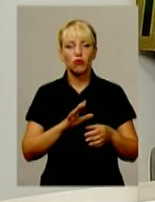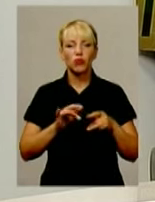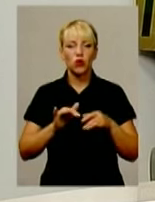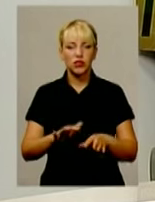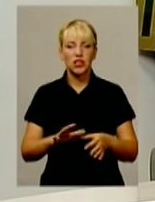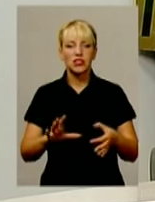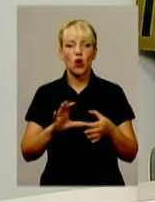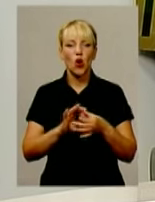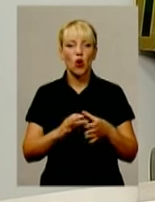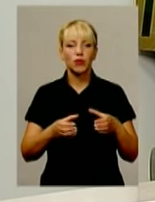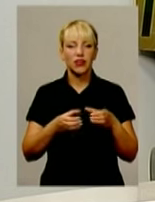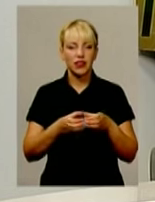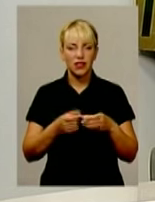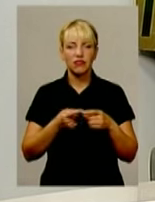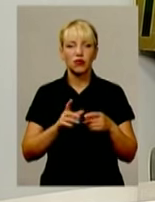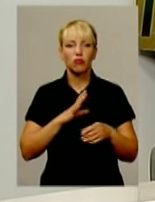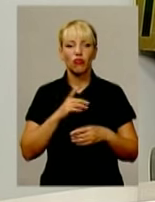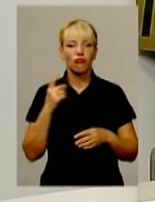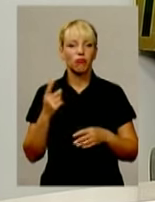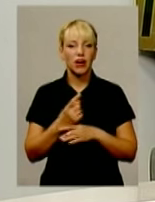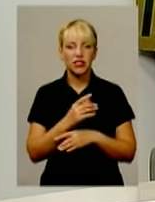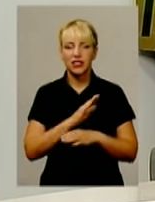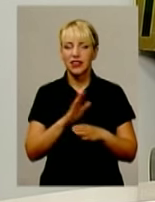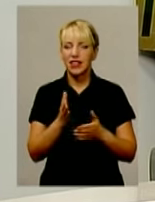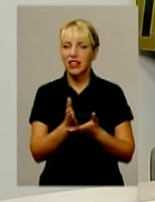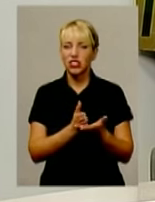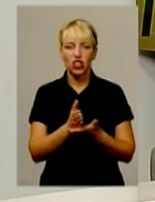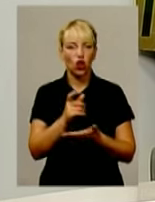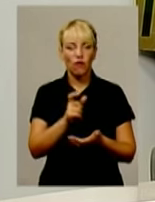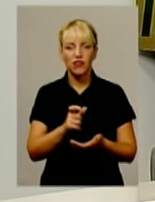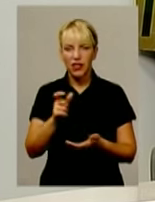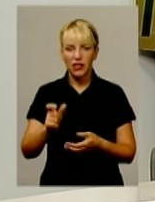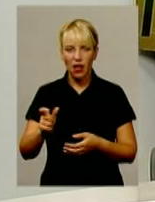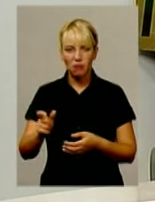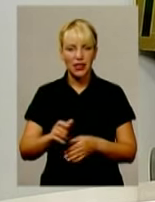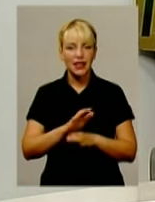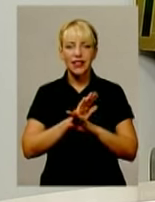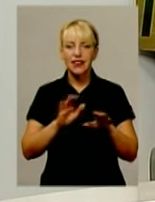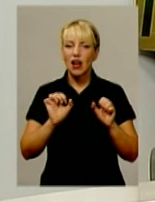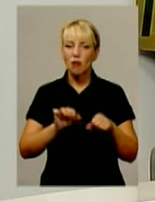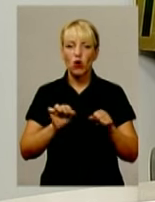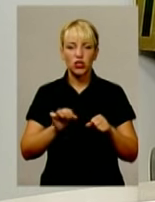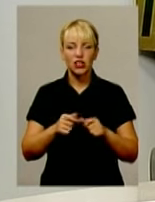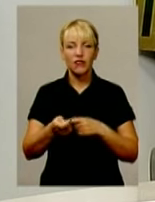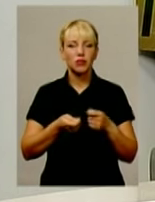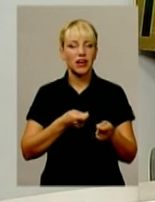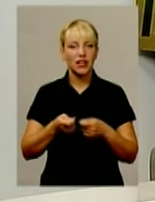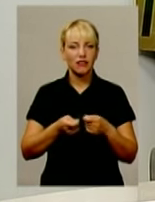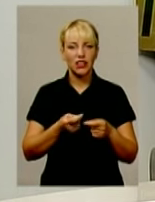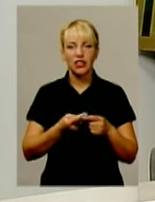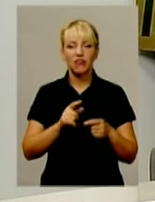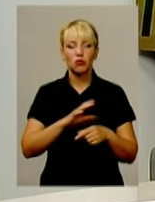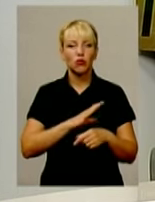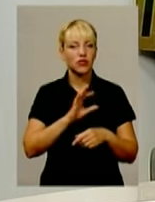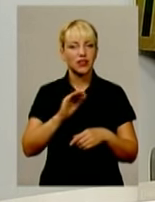відбувався вперше не чиновниками, не, можливо, там, керівниками. Він відбувався не